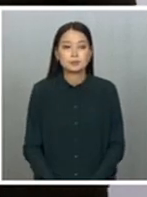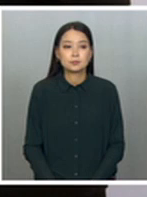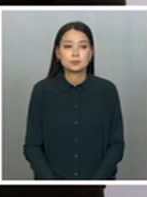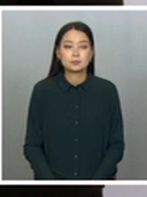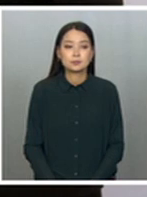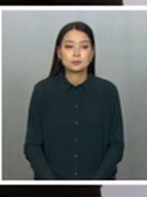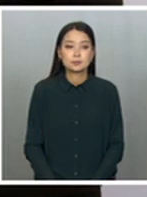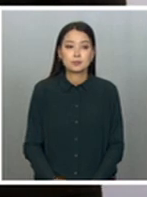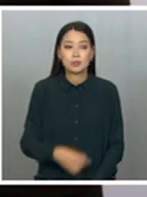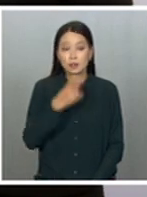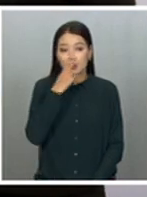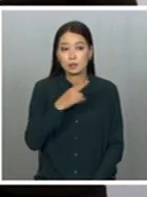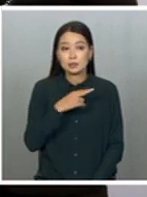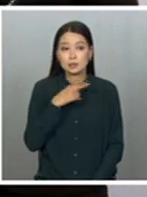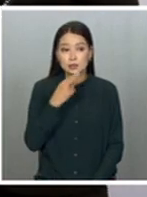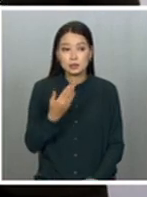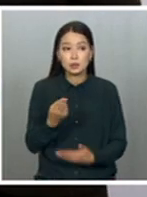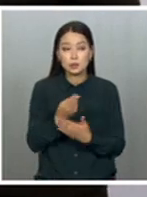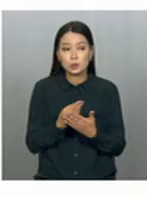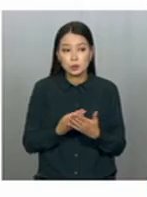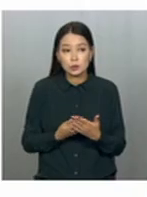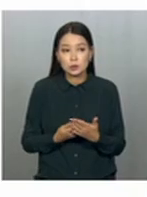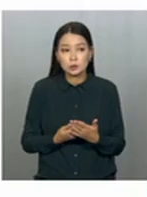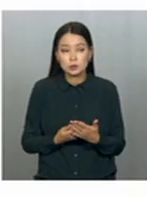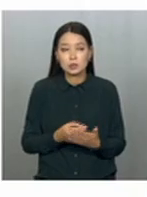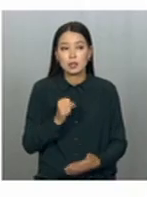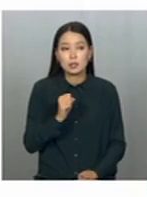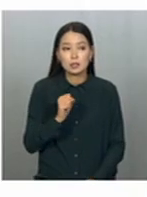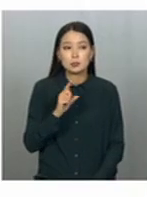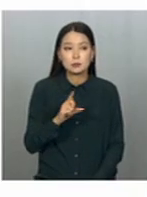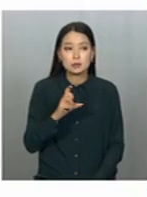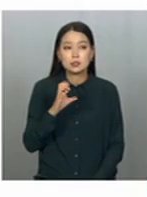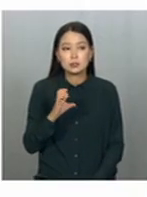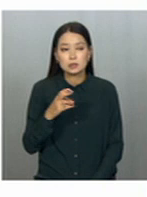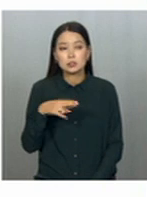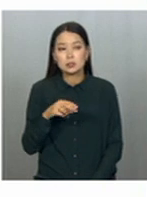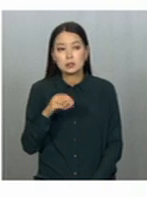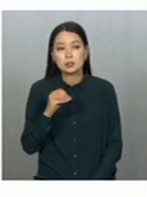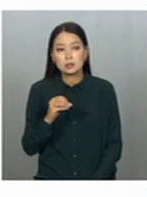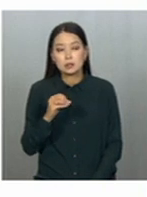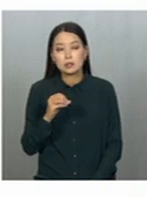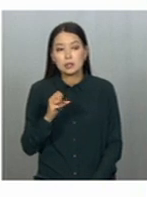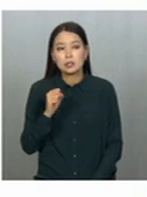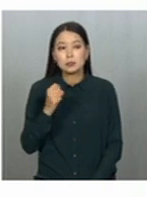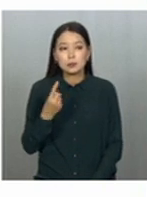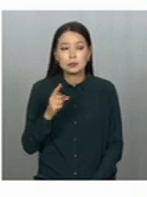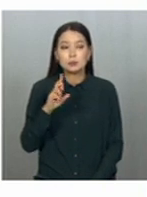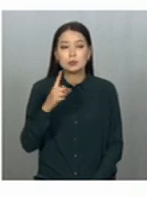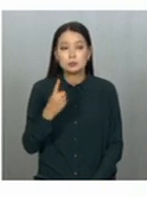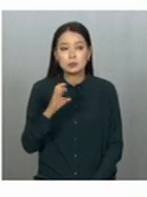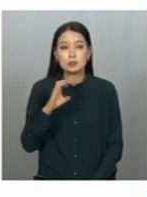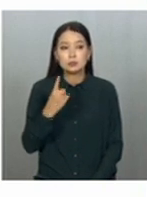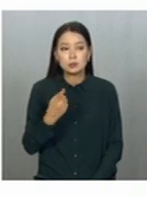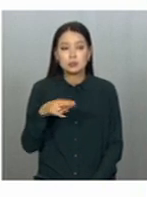Суретке назар аударайық. Суретте A, B, S, D, E, A1, B1,